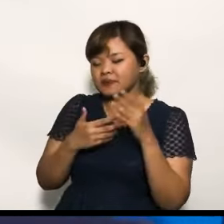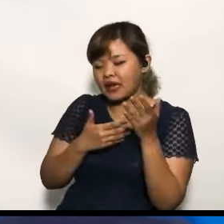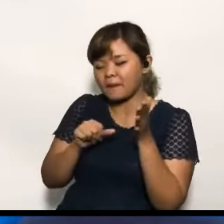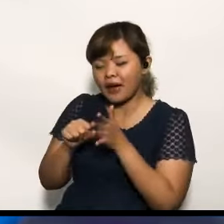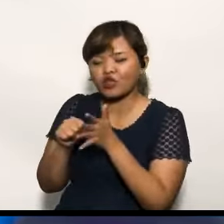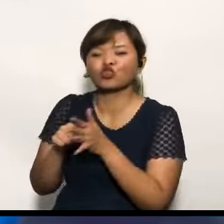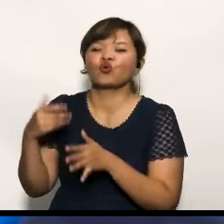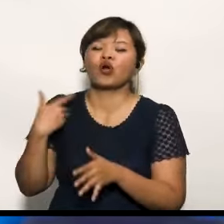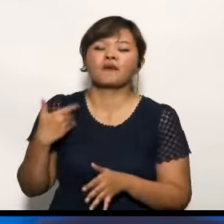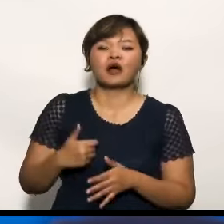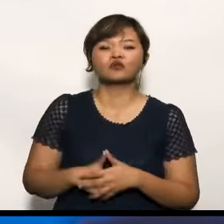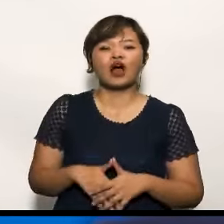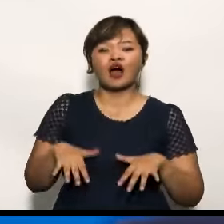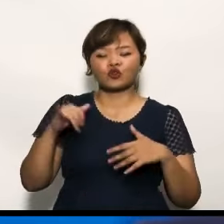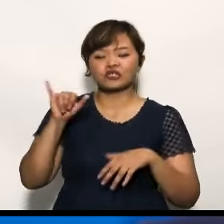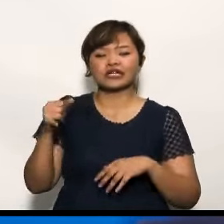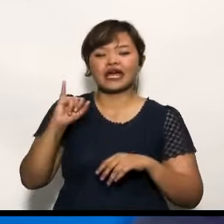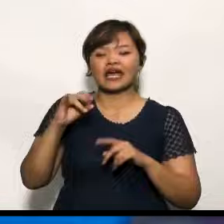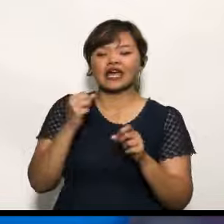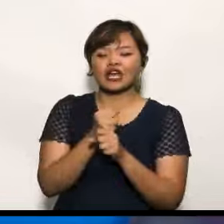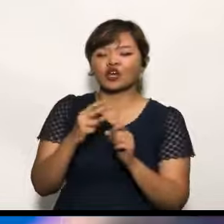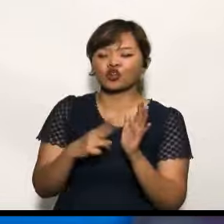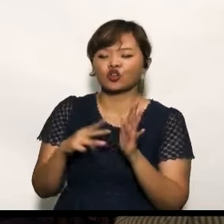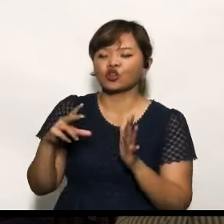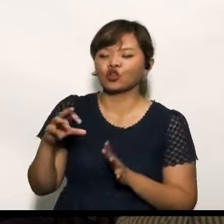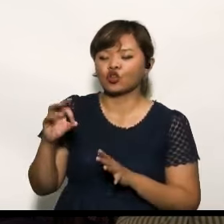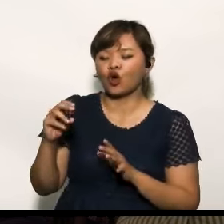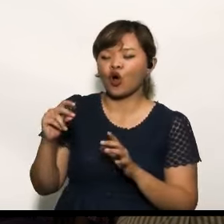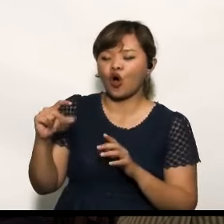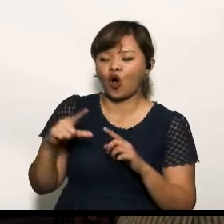Atau you become orang yang ignorant. Gua gak peduli.